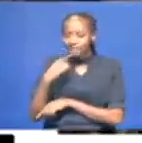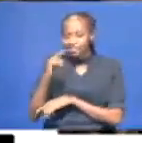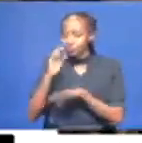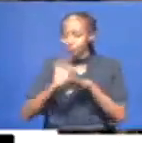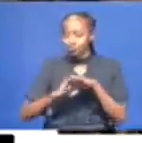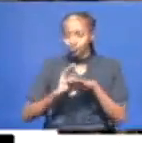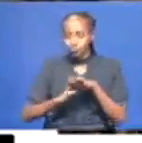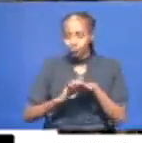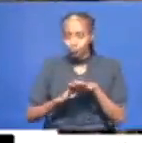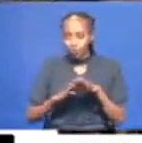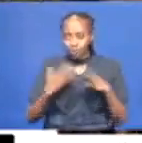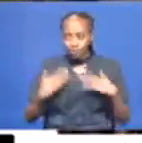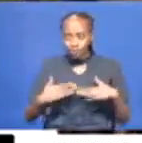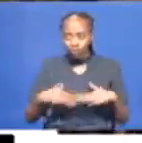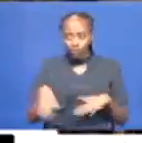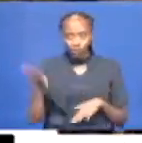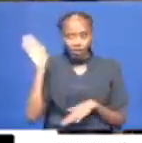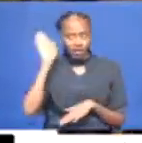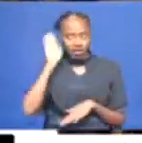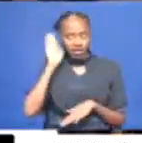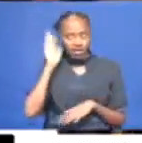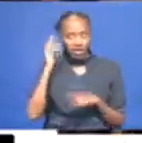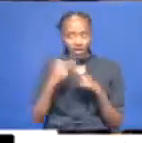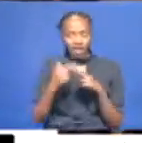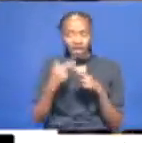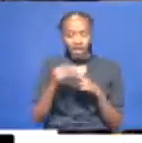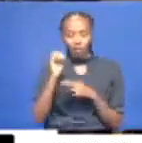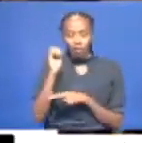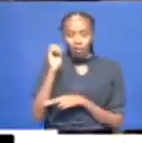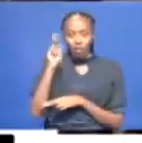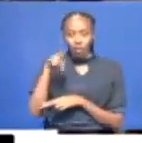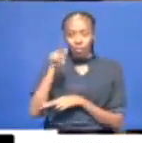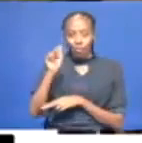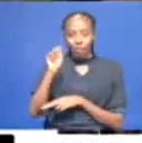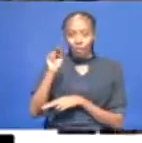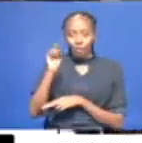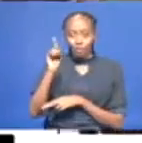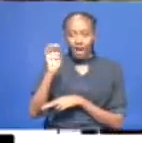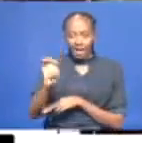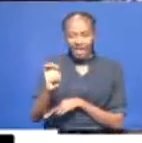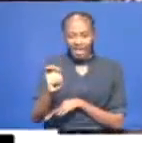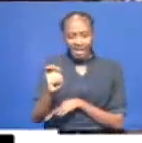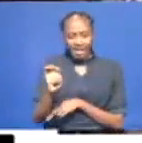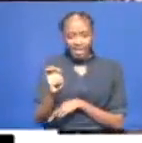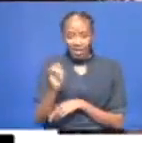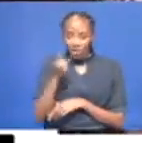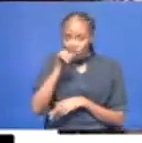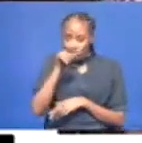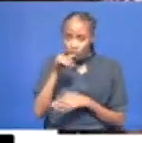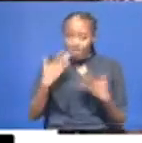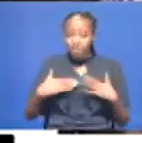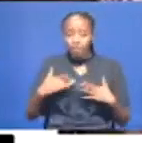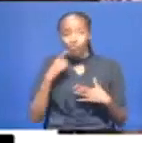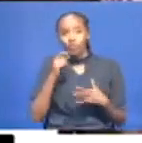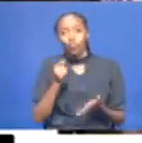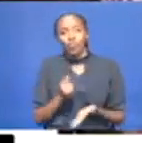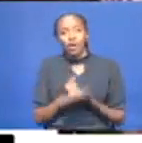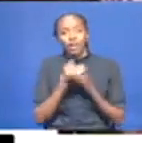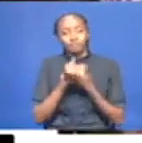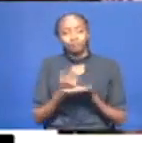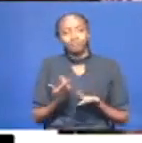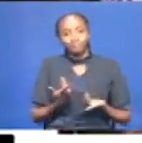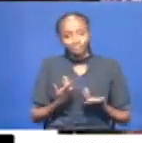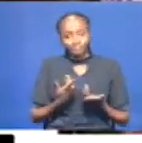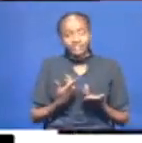about Opande, I didn't do it, you know, alone. These are the people who made it happen. Akizungumza katika kituo cha mafunzo